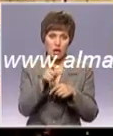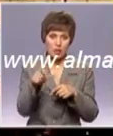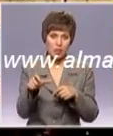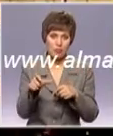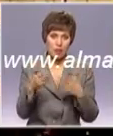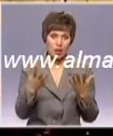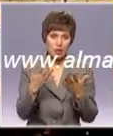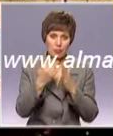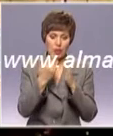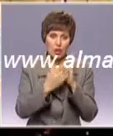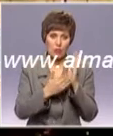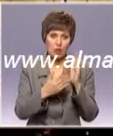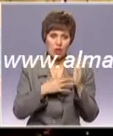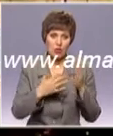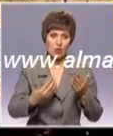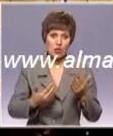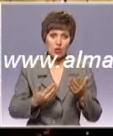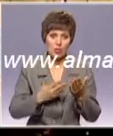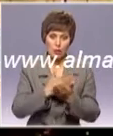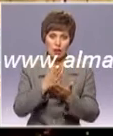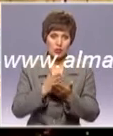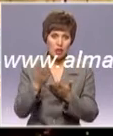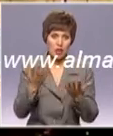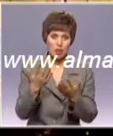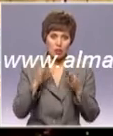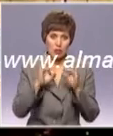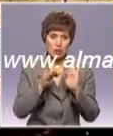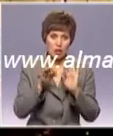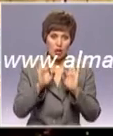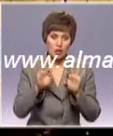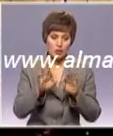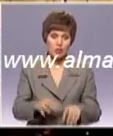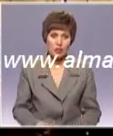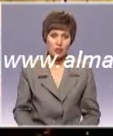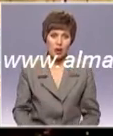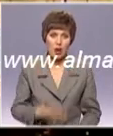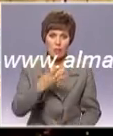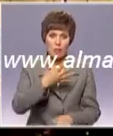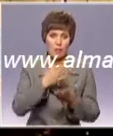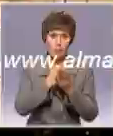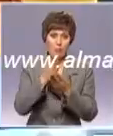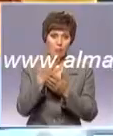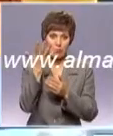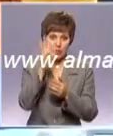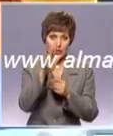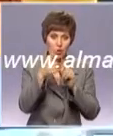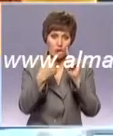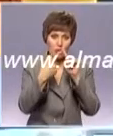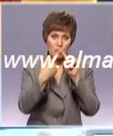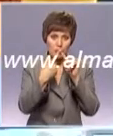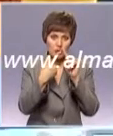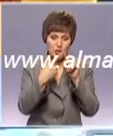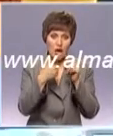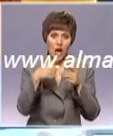қандай бағдарлама бойынша алады жаңа бағыттар деп отырсыз, осы бағыттарға тоқталай кетсеңіз өзіңіз. Мен айтып кетейін, бірінші бағыт ол бізде қалалық